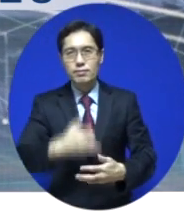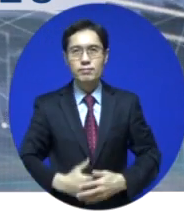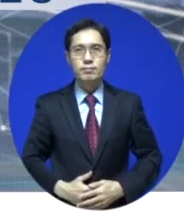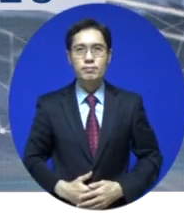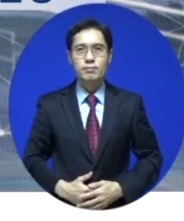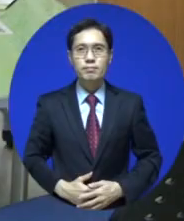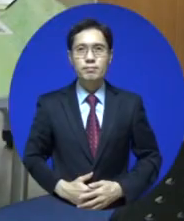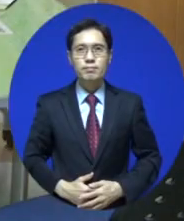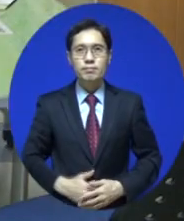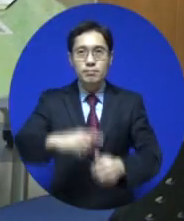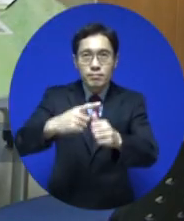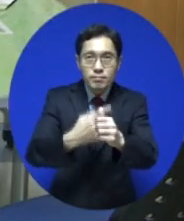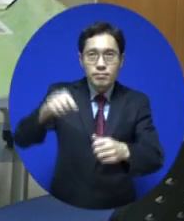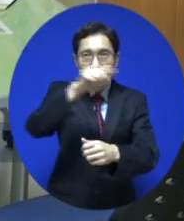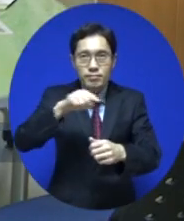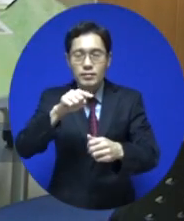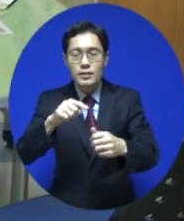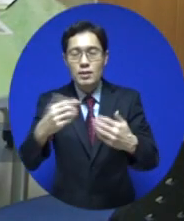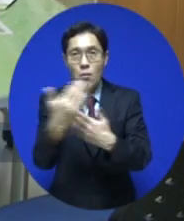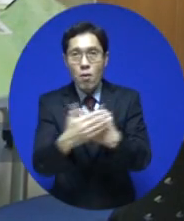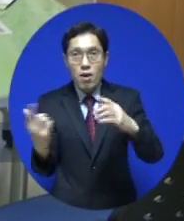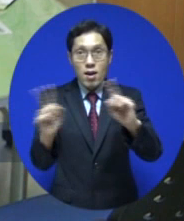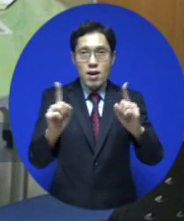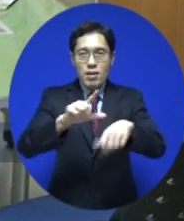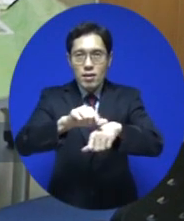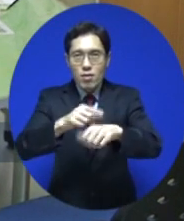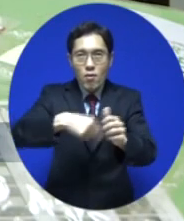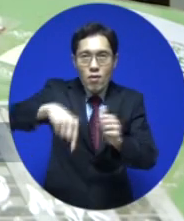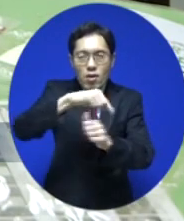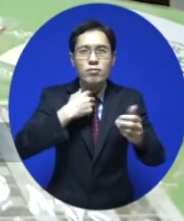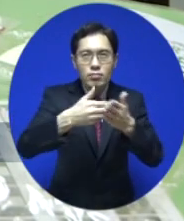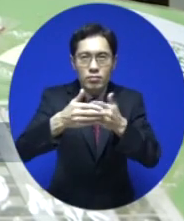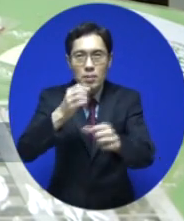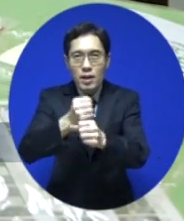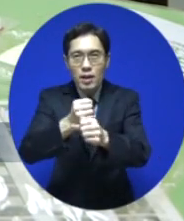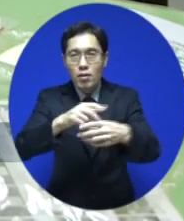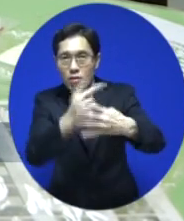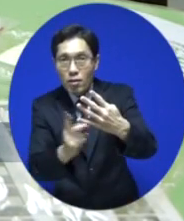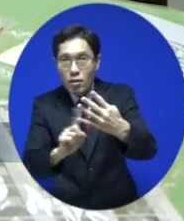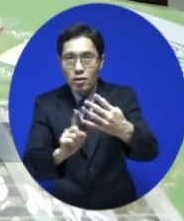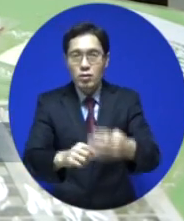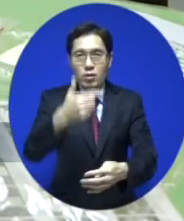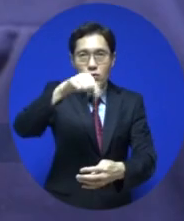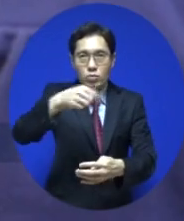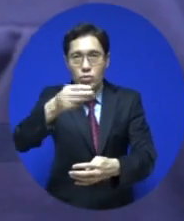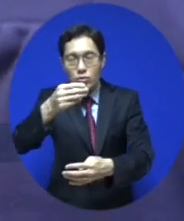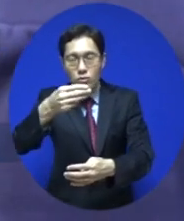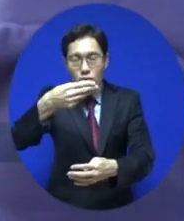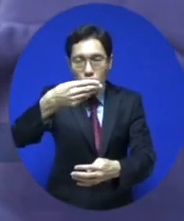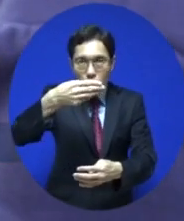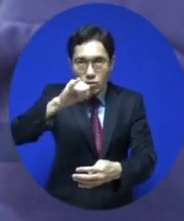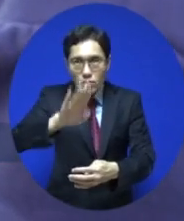진행됐습니다. 자연 속 힐링타임이란 주제로 열린 환경체험물 만들기 프로그램에서는 누룽꽃